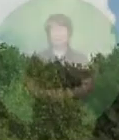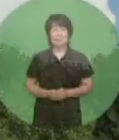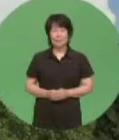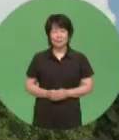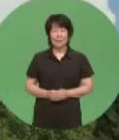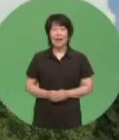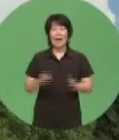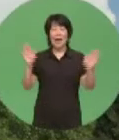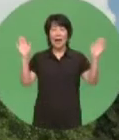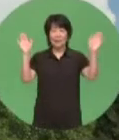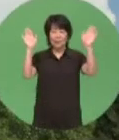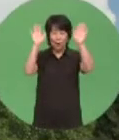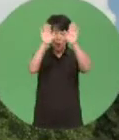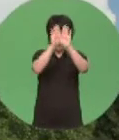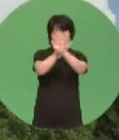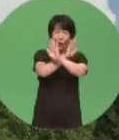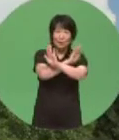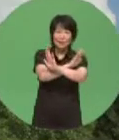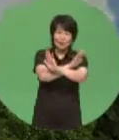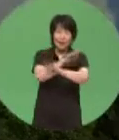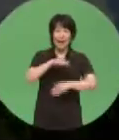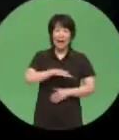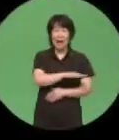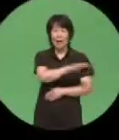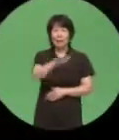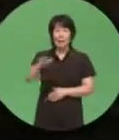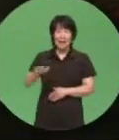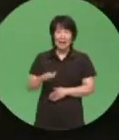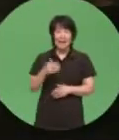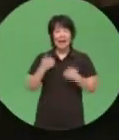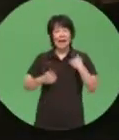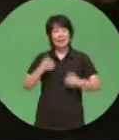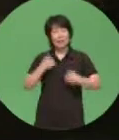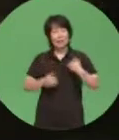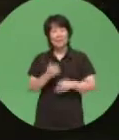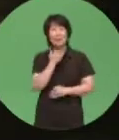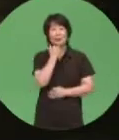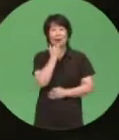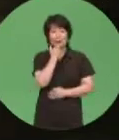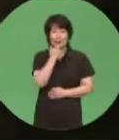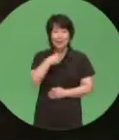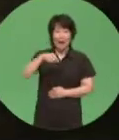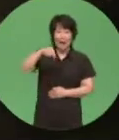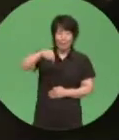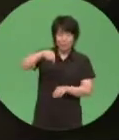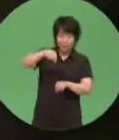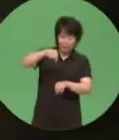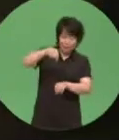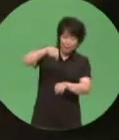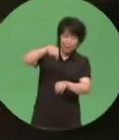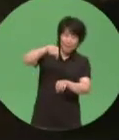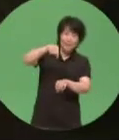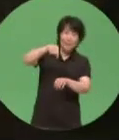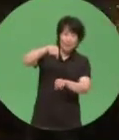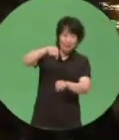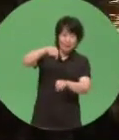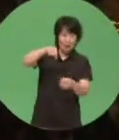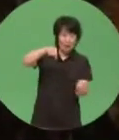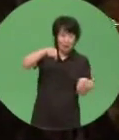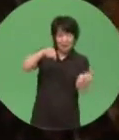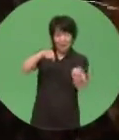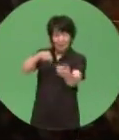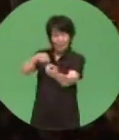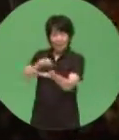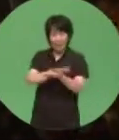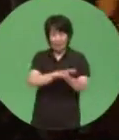そして時間はあっという間に過ぎていき、この日の夜にはお待ちかねの花火大会。